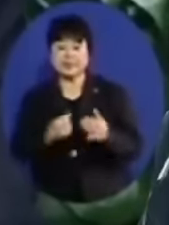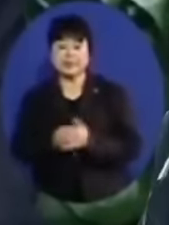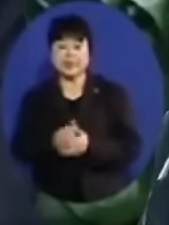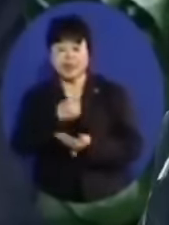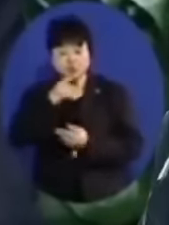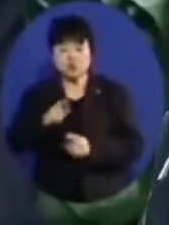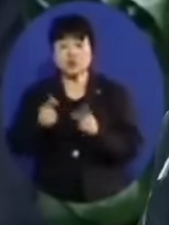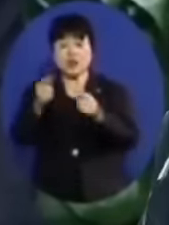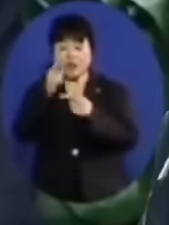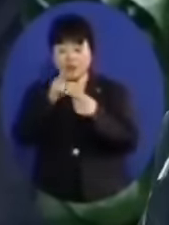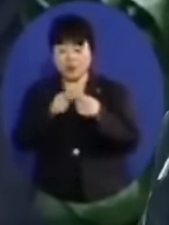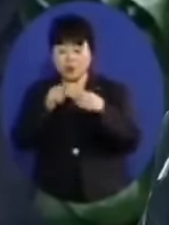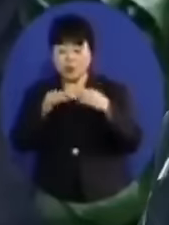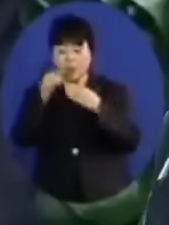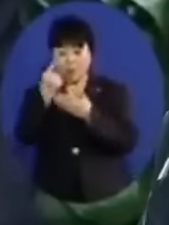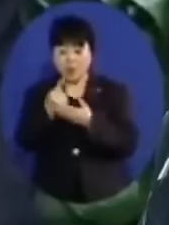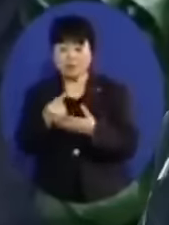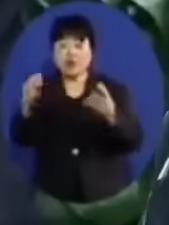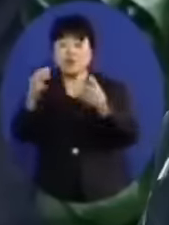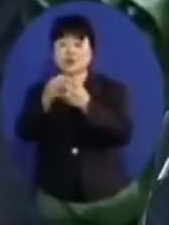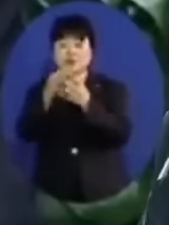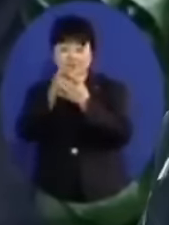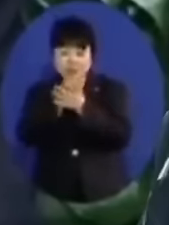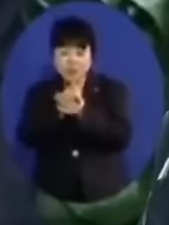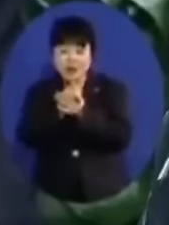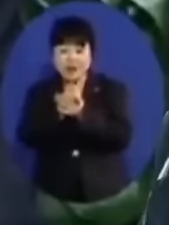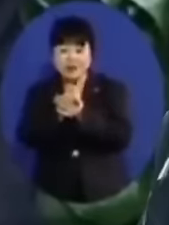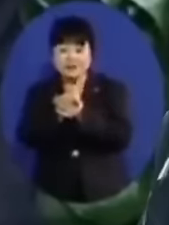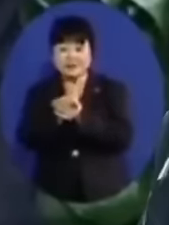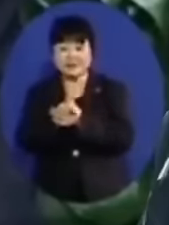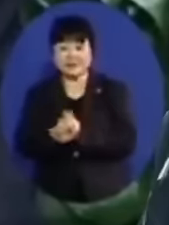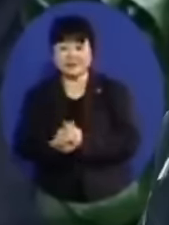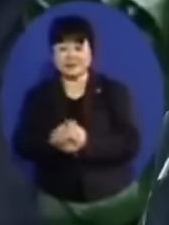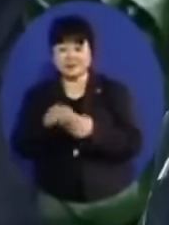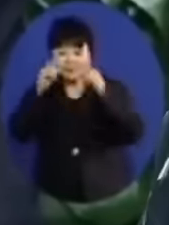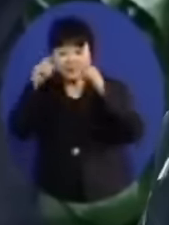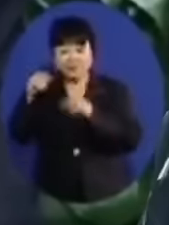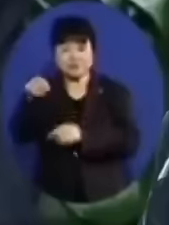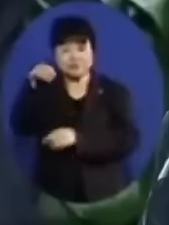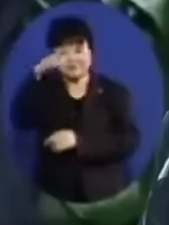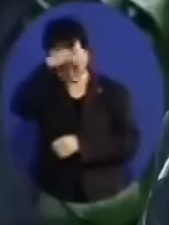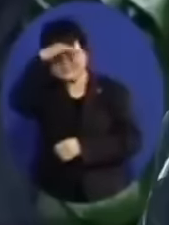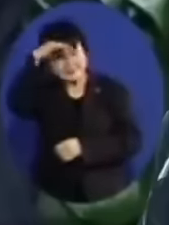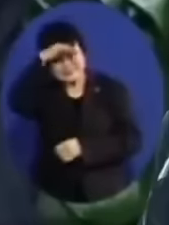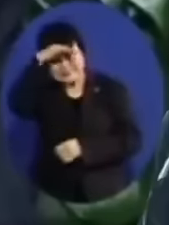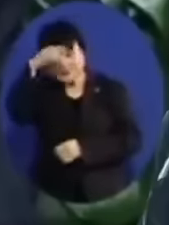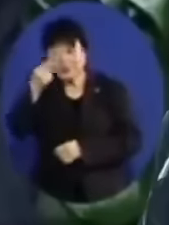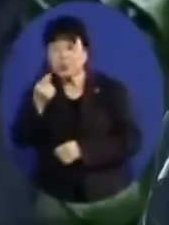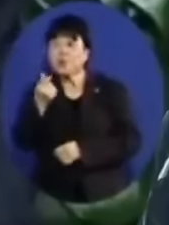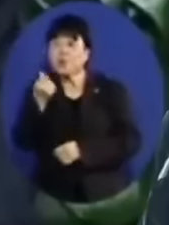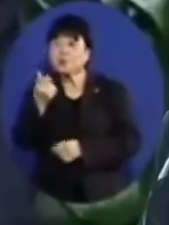주일날 교회에 와서 통성 기도할 때 눈 뜨고 좌우로 살피면서 조금 기도하고,